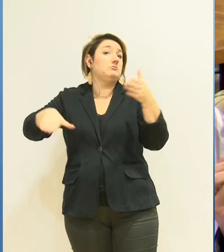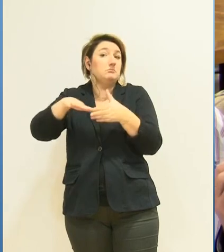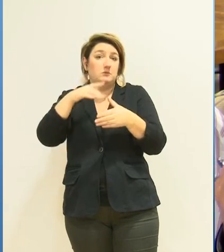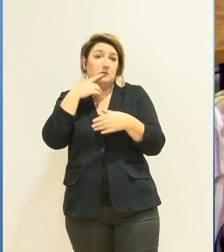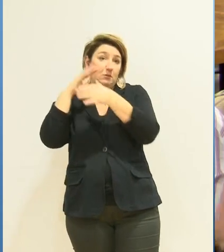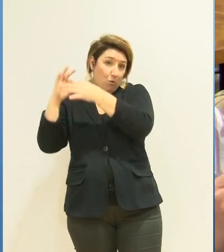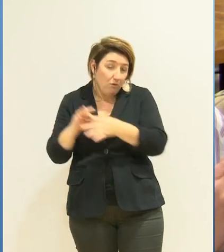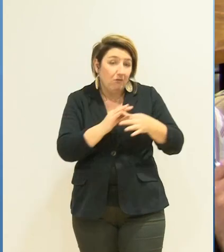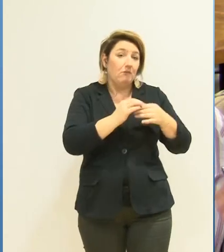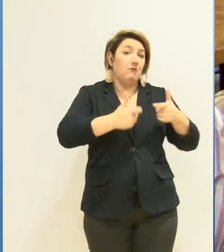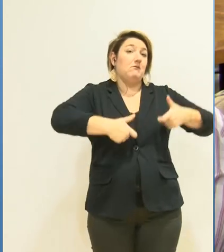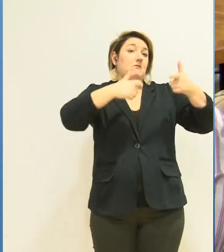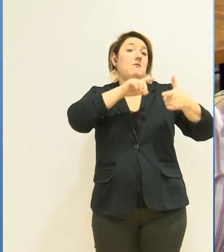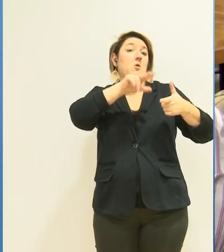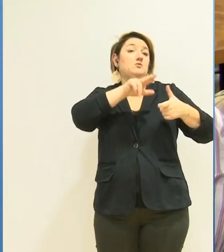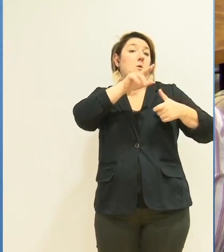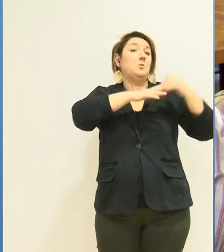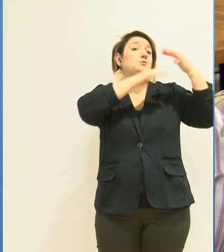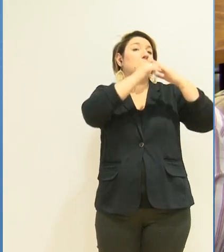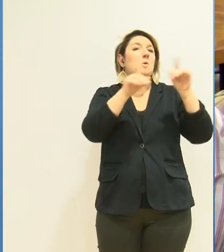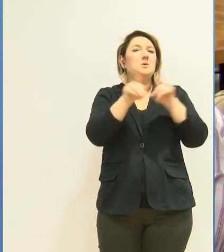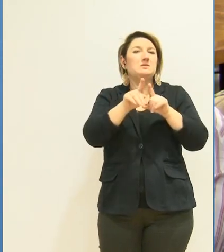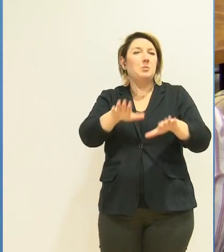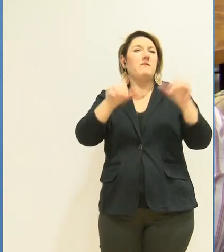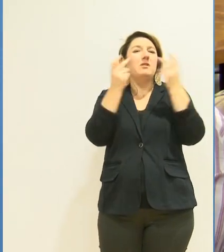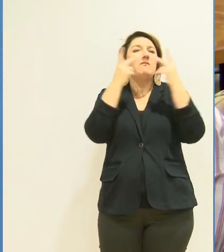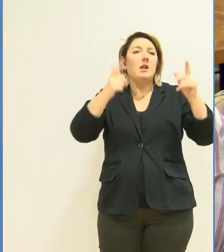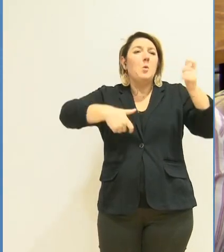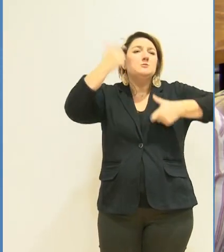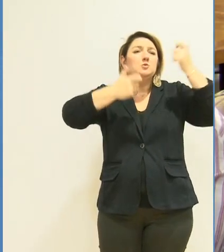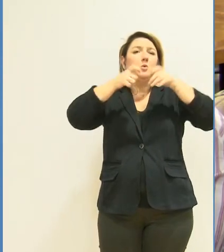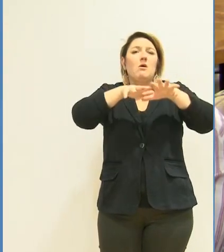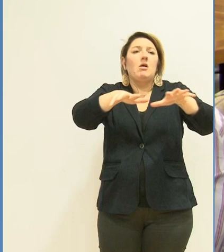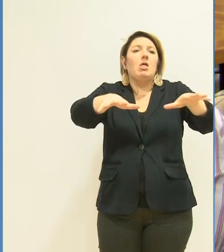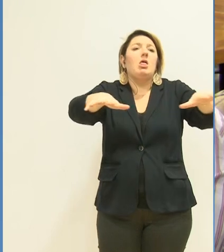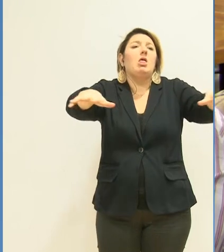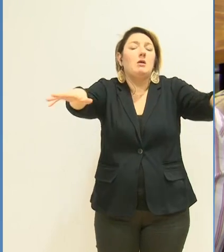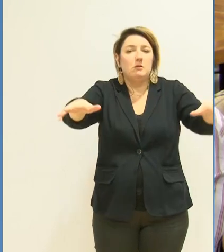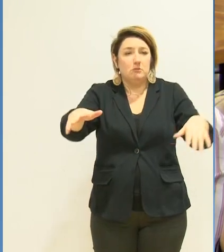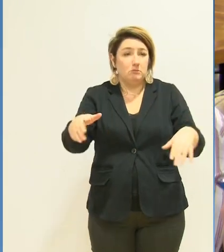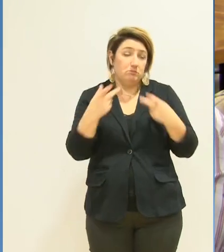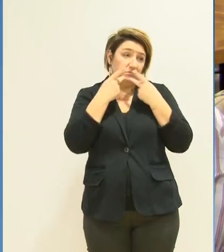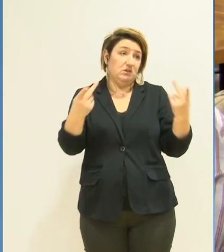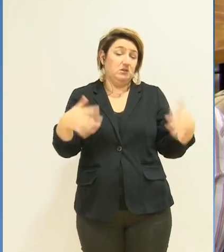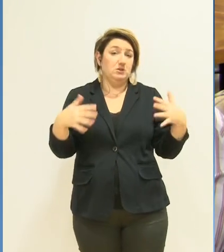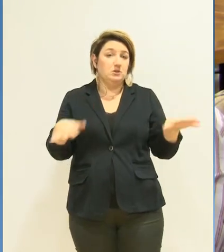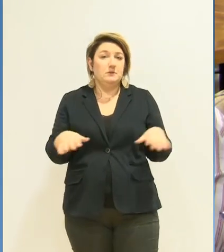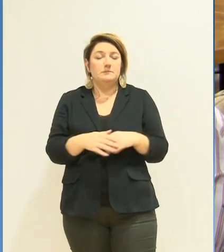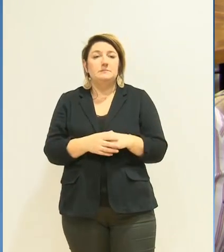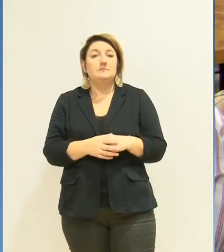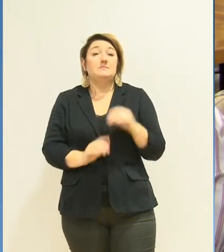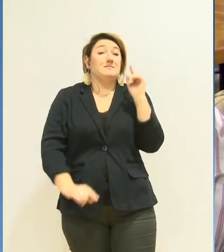logements pour éviter l'étalement urbain ça déjà été été dit et donc c'est bien à travers les